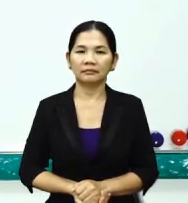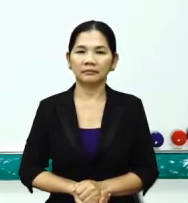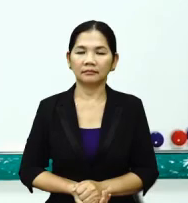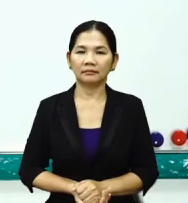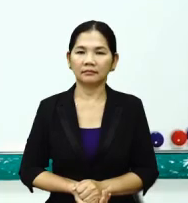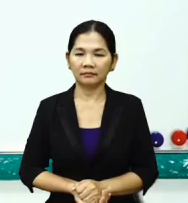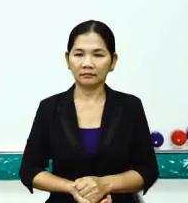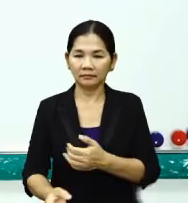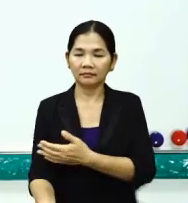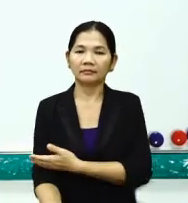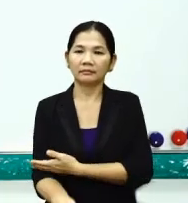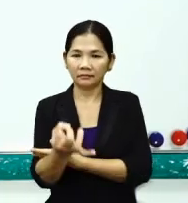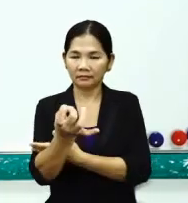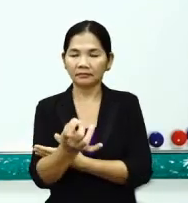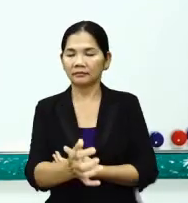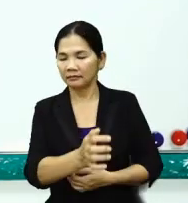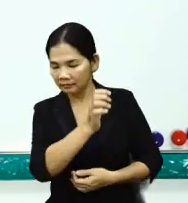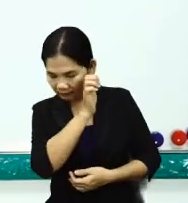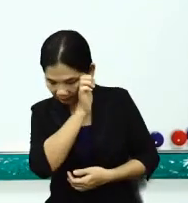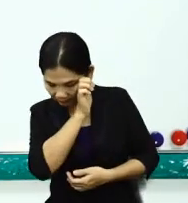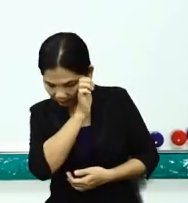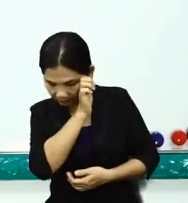cào pi nứt rìa